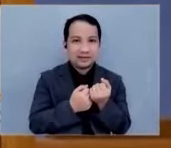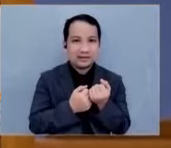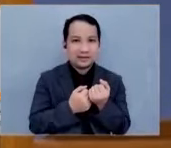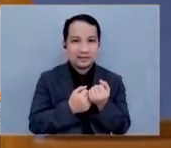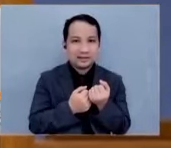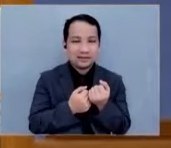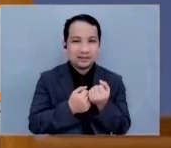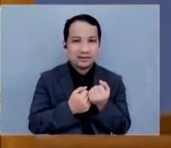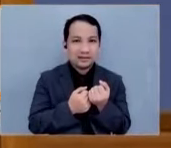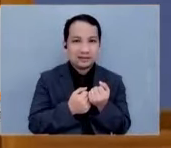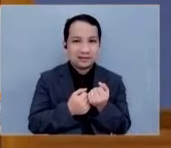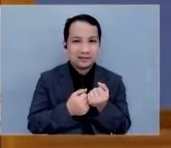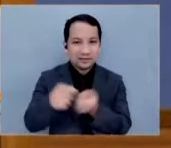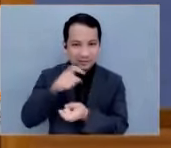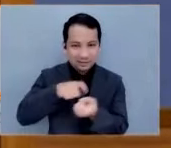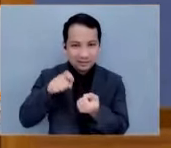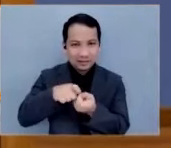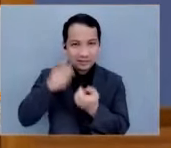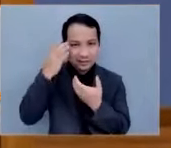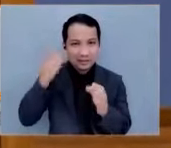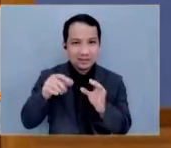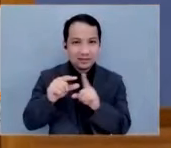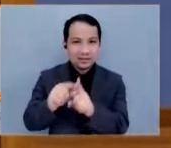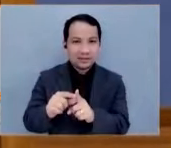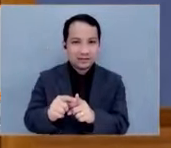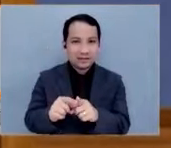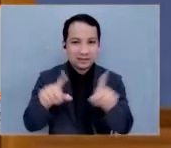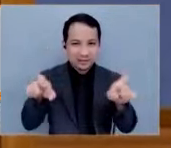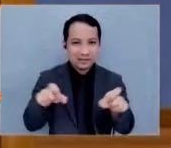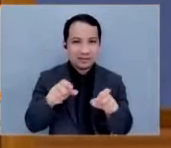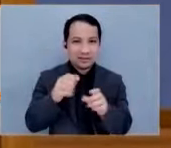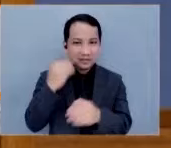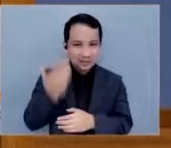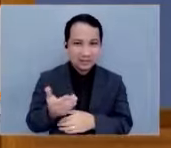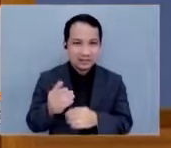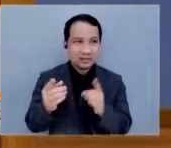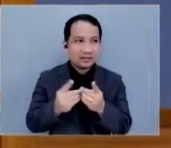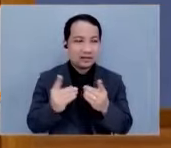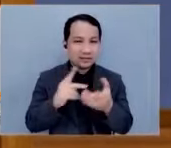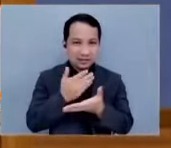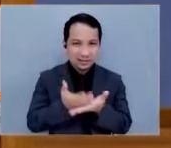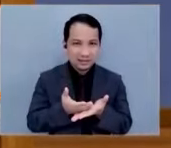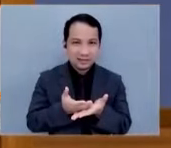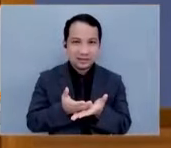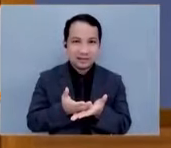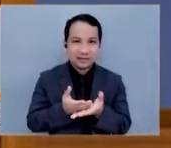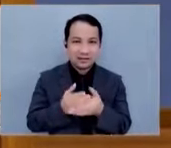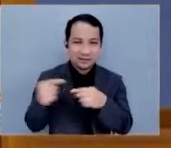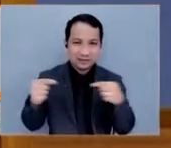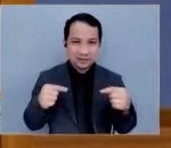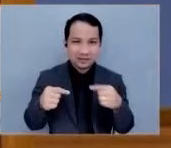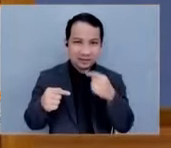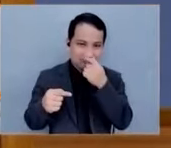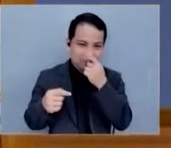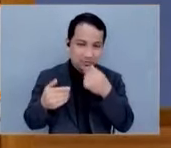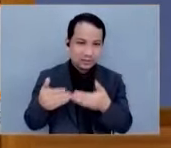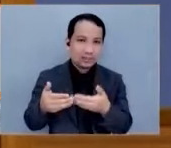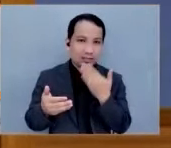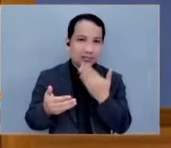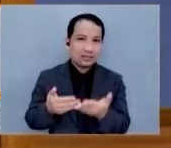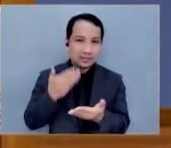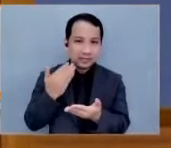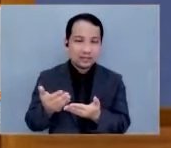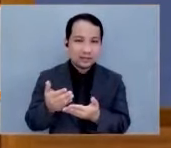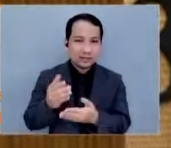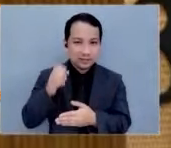the exact word, till death do us part. Naging mainit man ang debate, nagpasalamat pa rin si Lagman